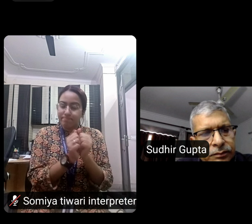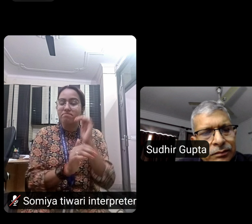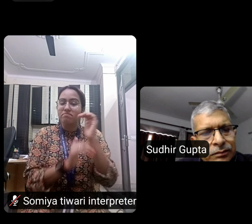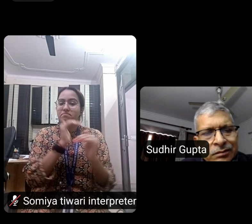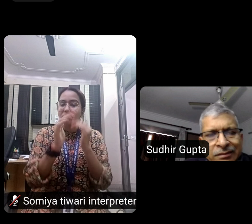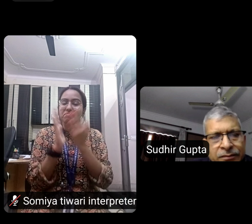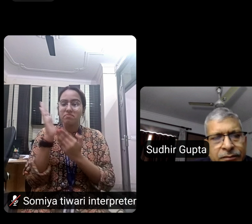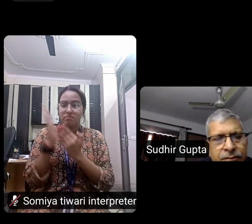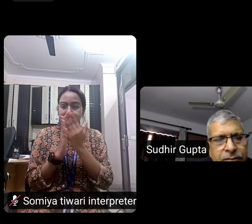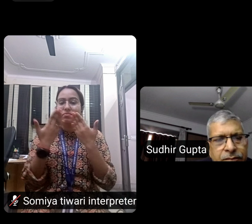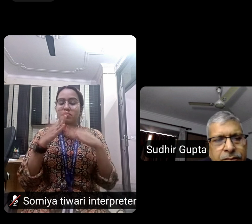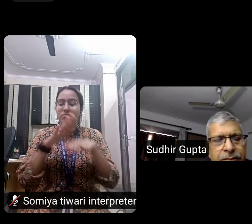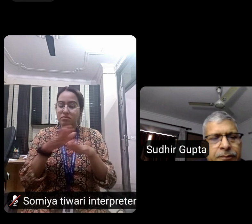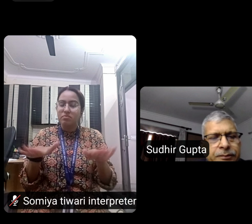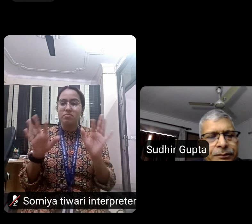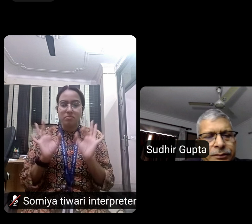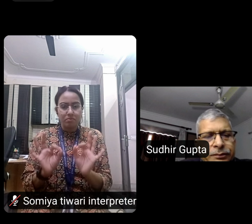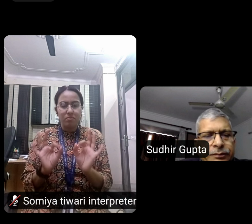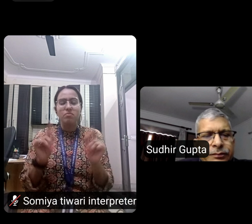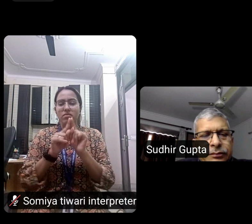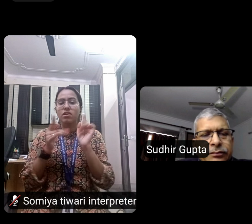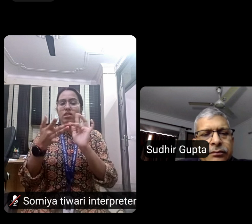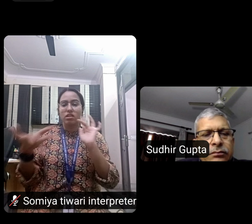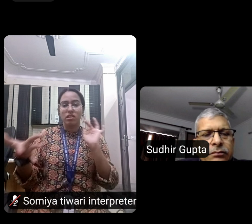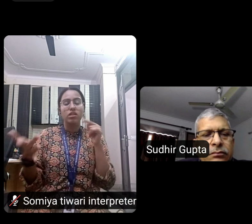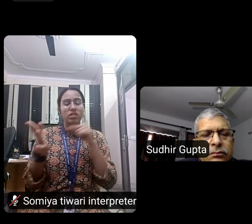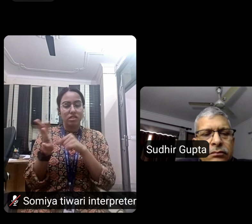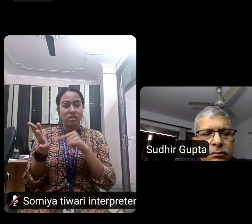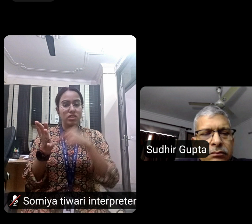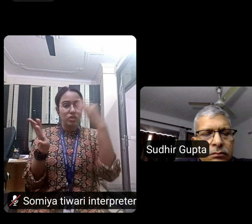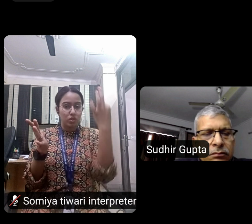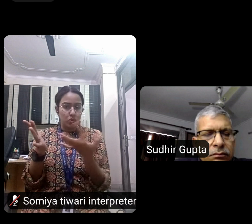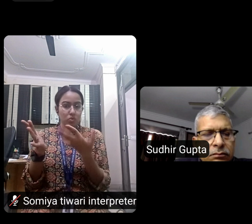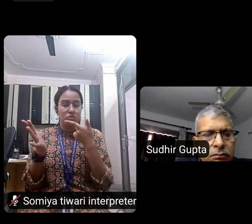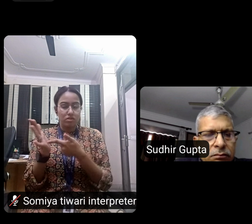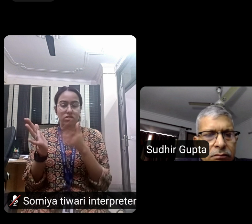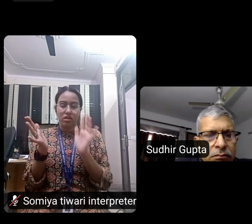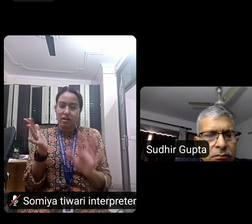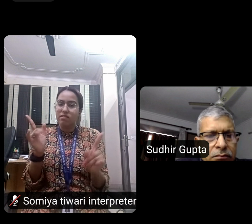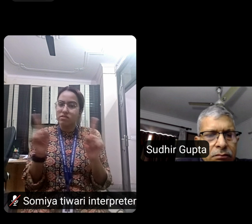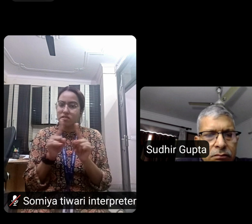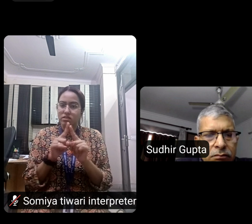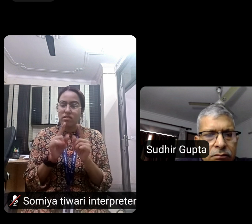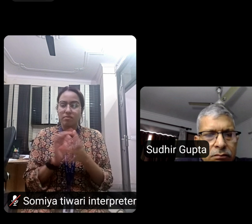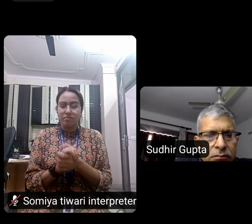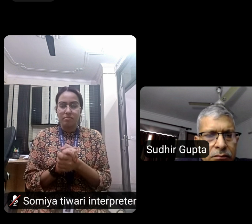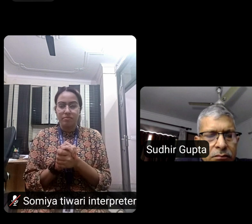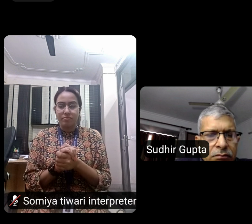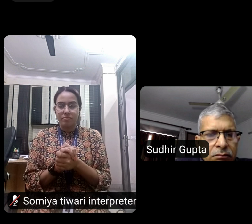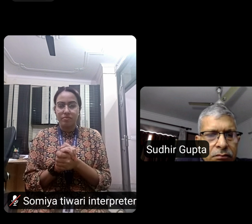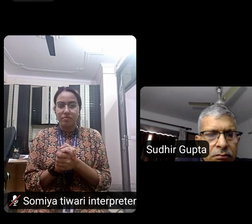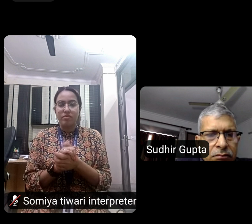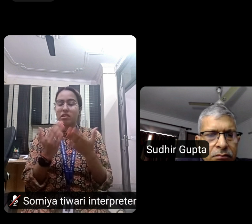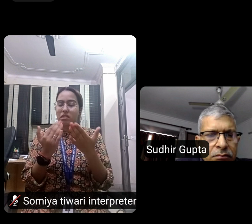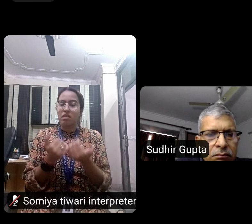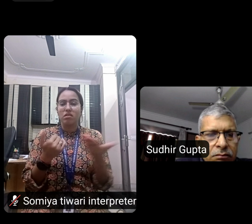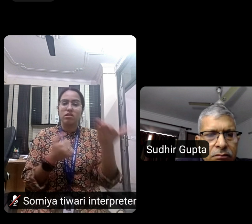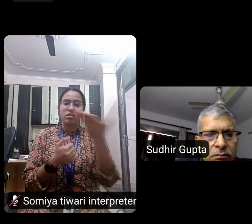हो रहा है बच्चों का, तो ये चीज़ टेक्नोलॉजी एक है आई है जो अभी रिसेंट इमर्जिंग ट्रेंड